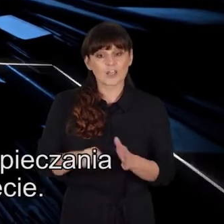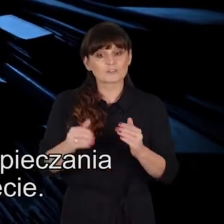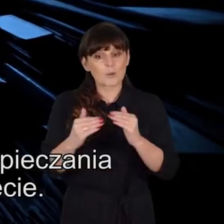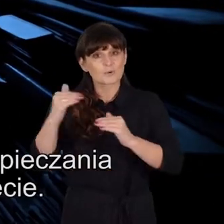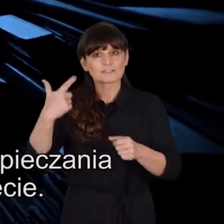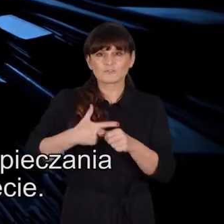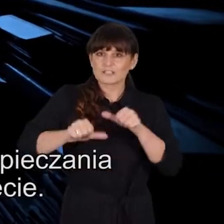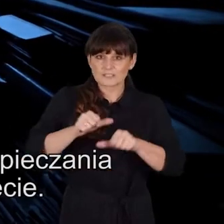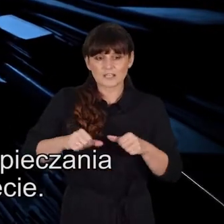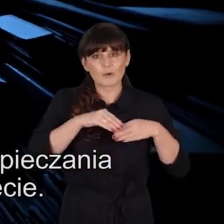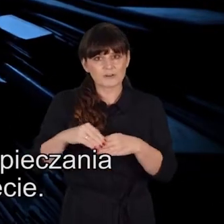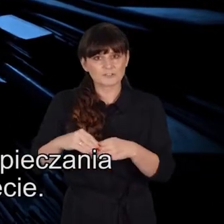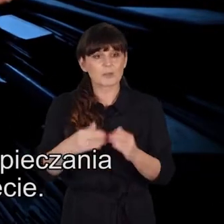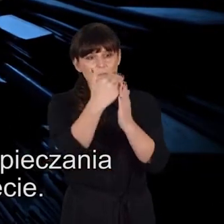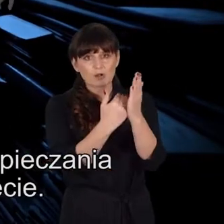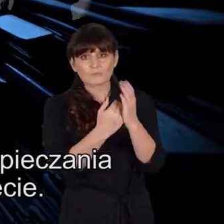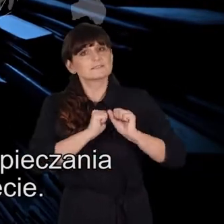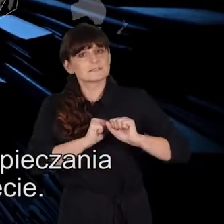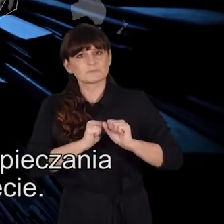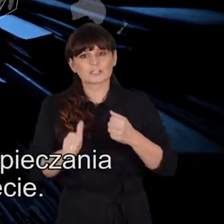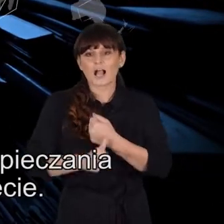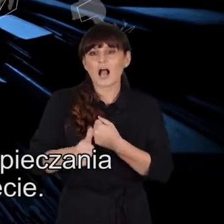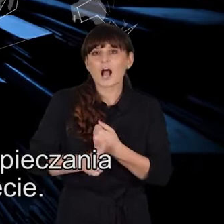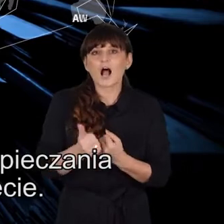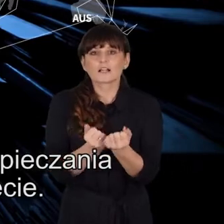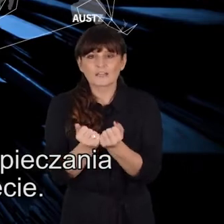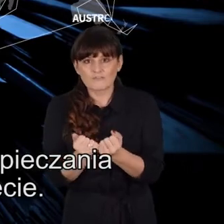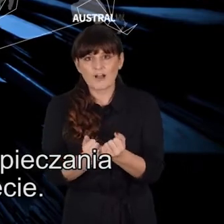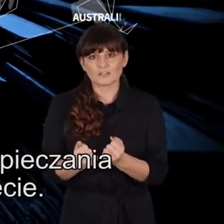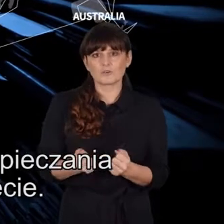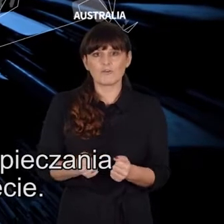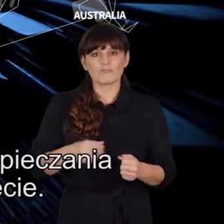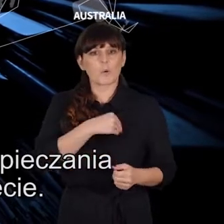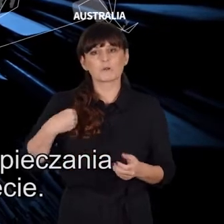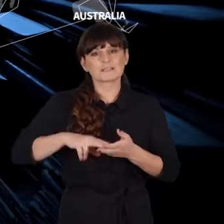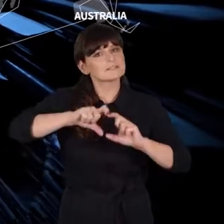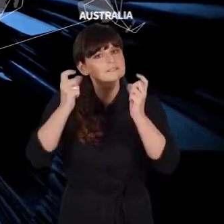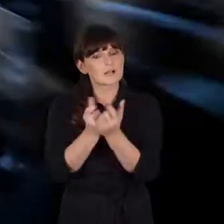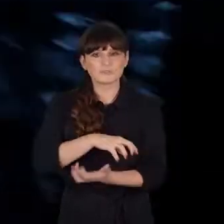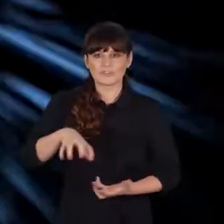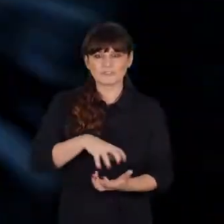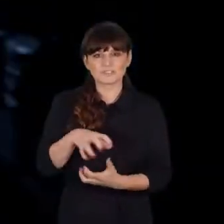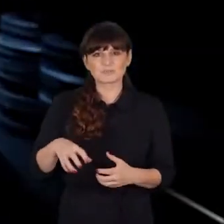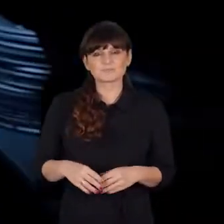Od ponad 20 lat prowadzimy program zabezpieczania archiwaliów polonijnych na całym świecie.